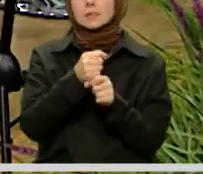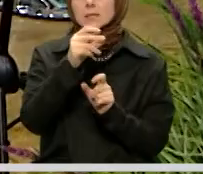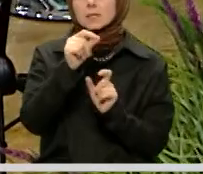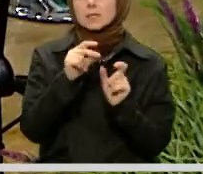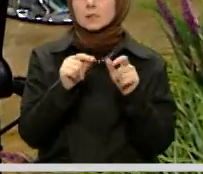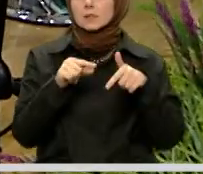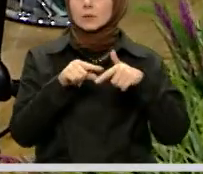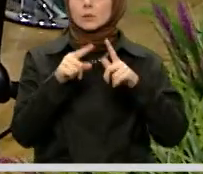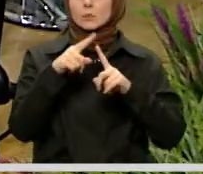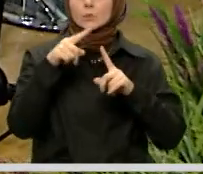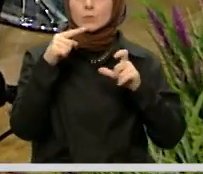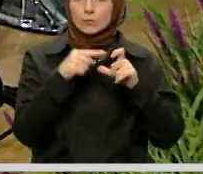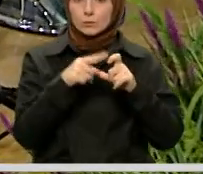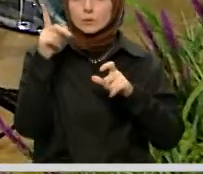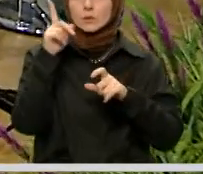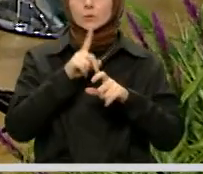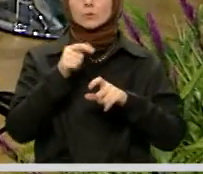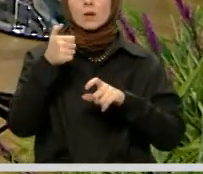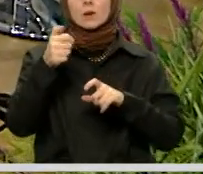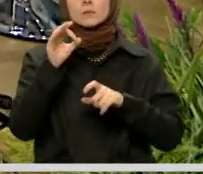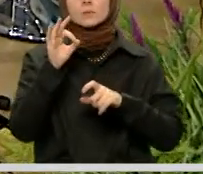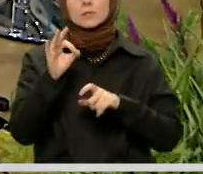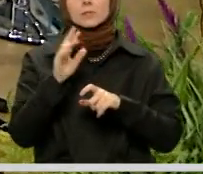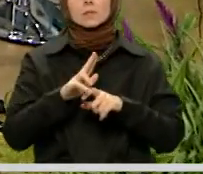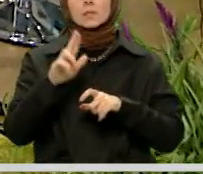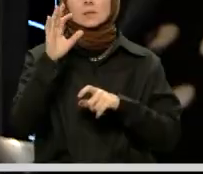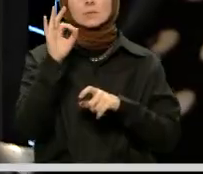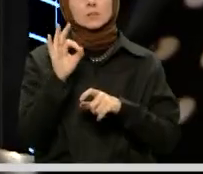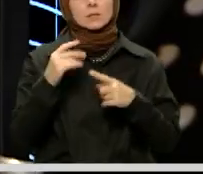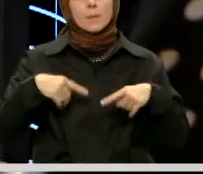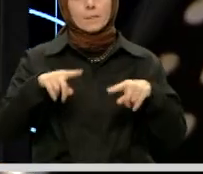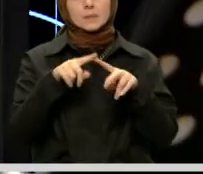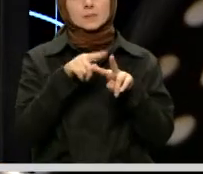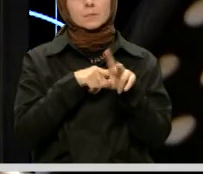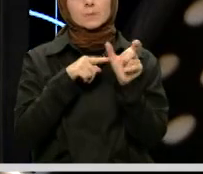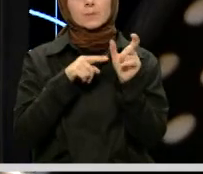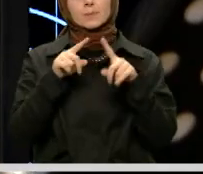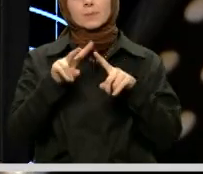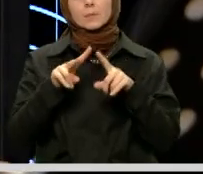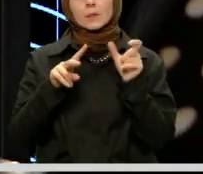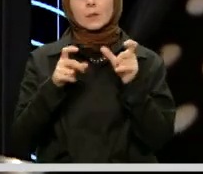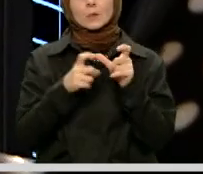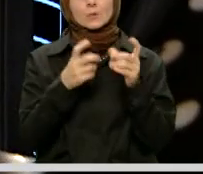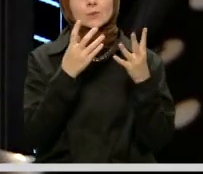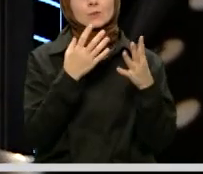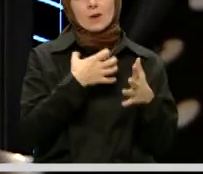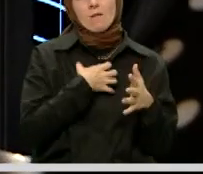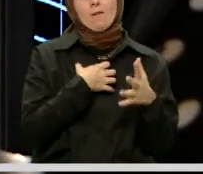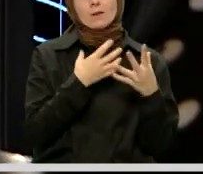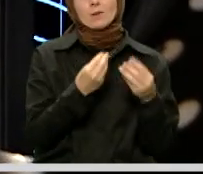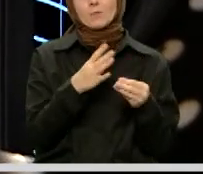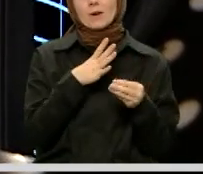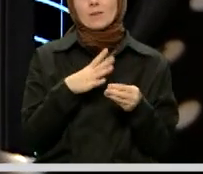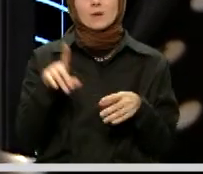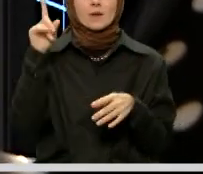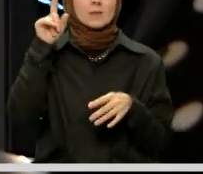düşünsek belki %60-70'i galiba bizim Yunus'umuzundur. Allah ondan bin bir kere razı olsun. Amin. Mekanı cennet